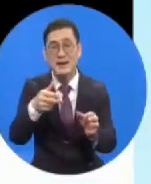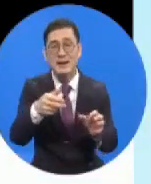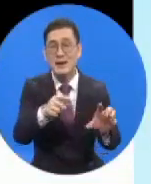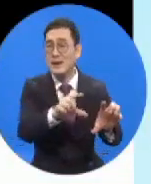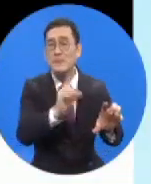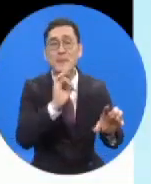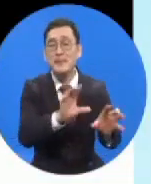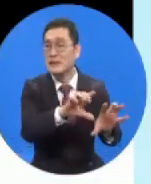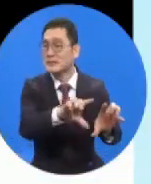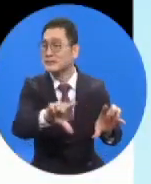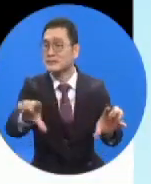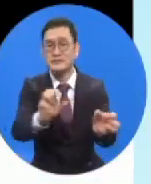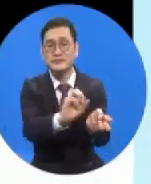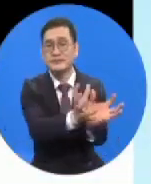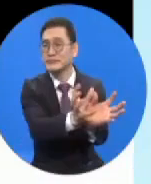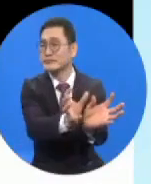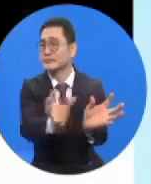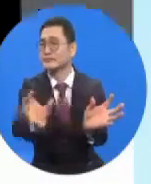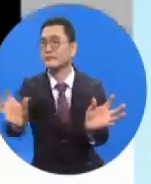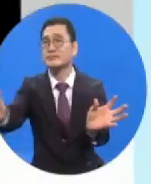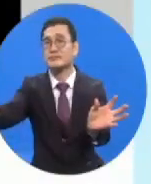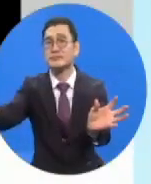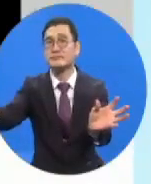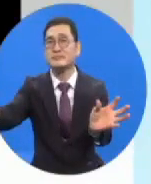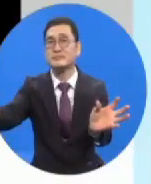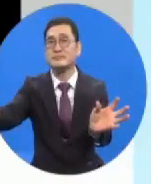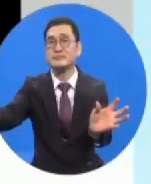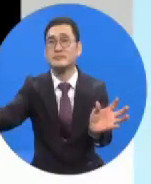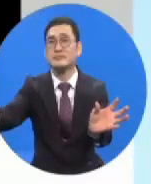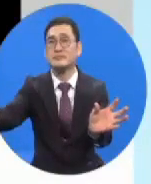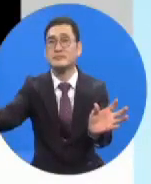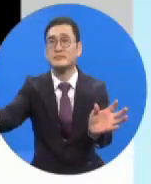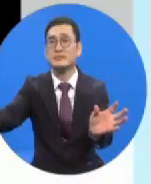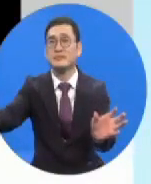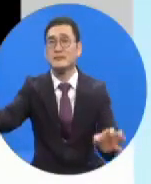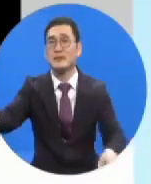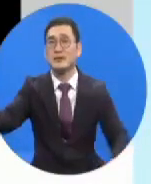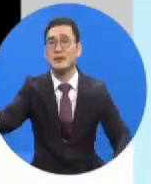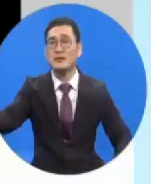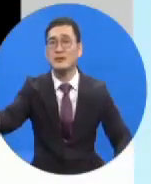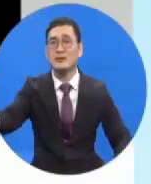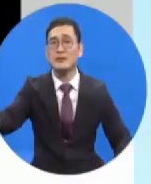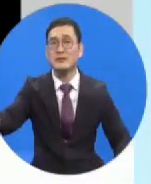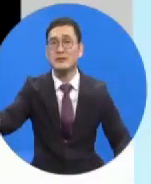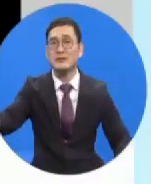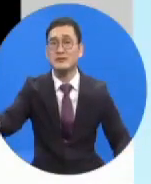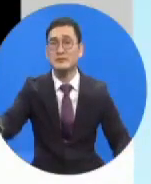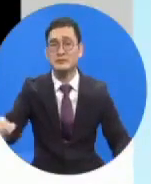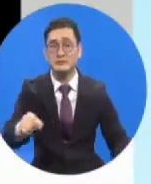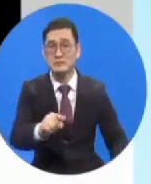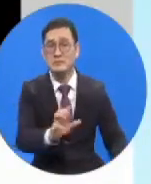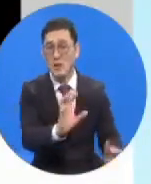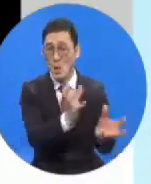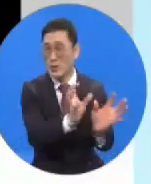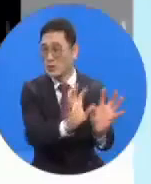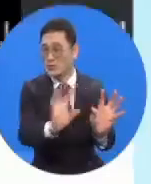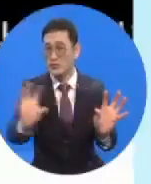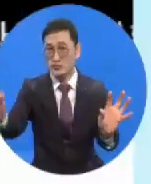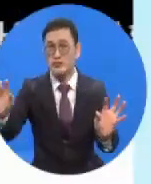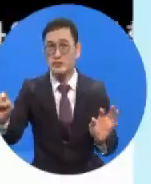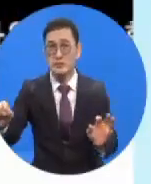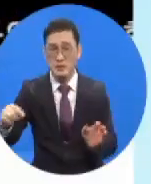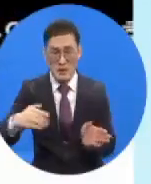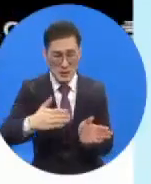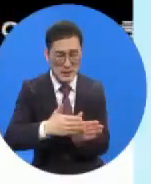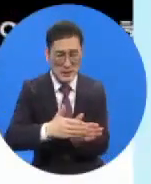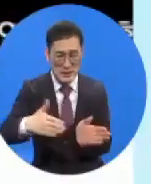이게 만약에 대여섯 명이 일렬로 해가지고 인도를 같이 걸어가면은 맨 끝에 있는 사람이 미끄러져 넘어질 수도 있을 것 같은데 그